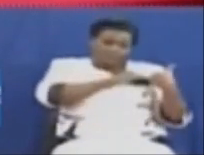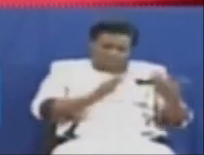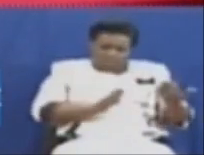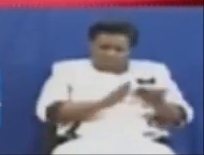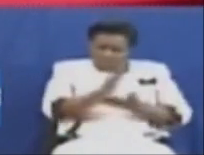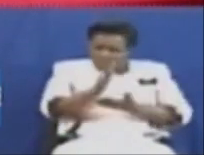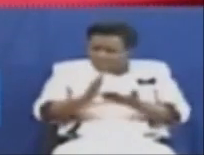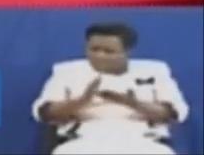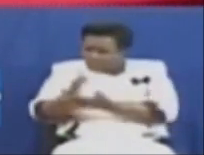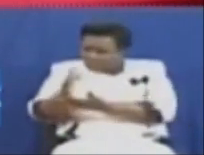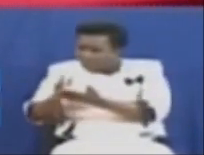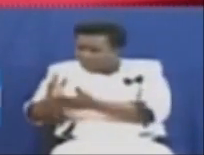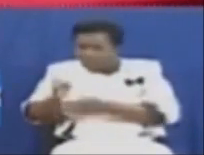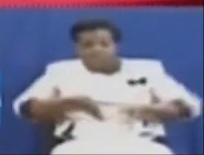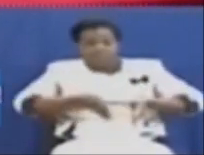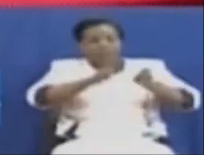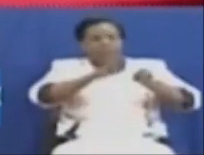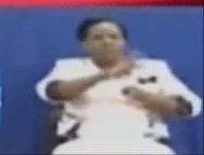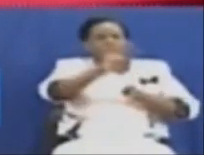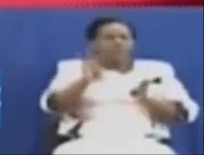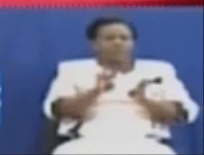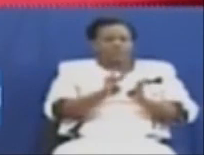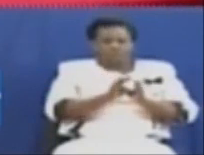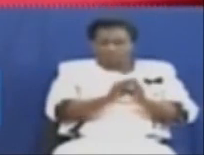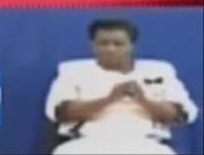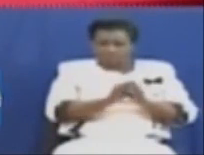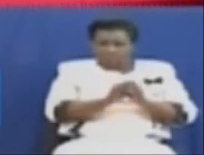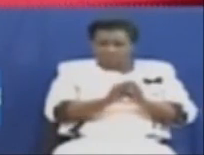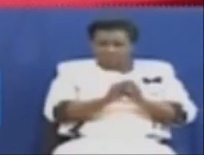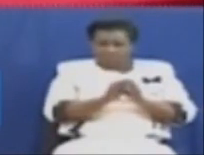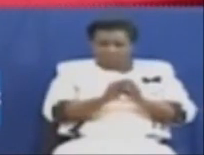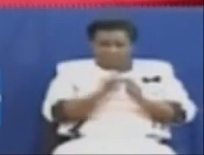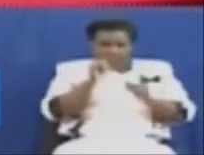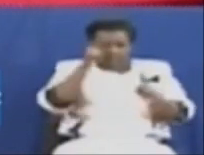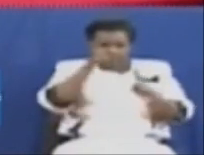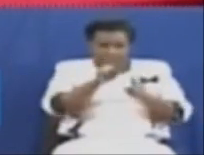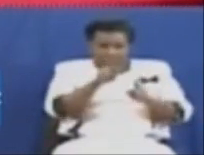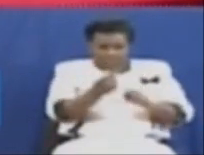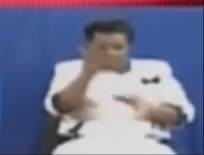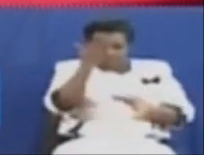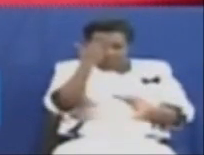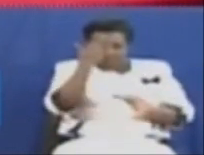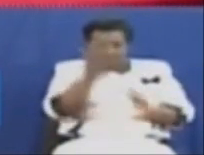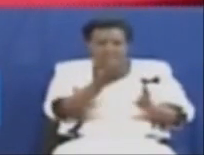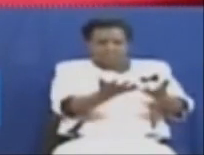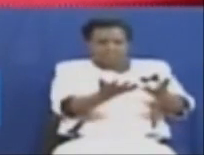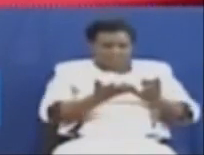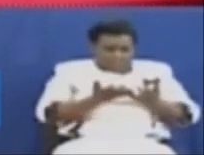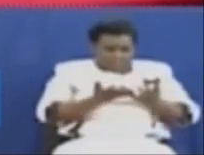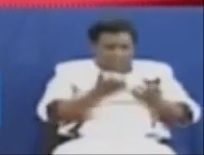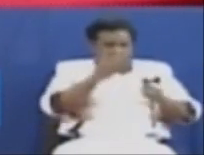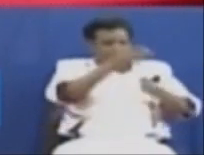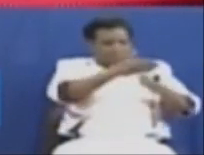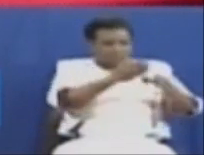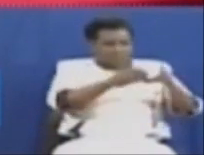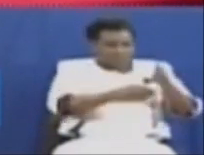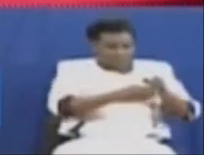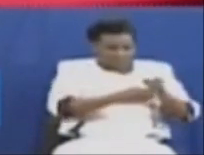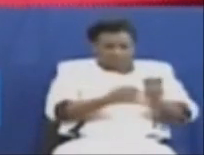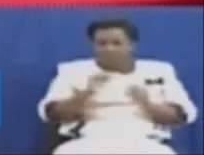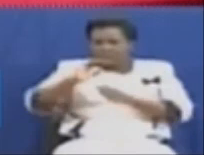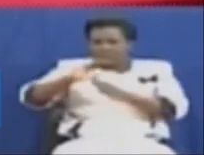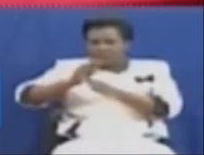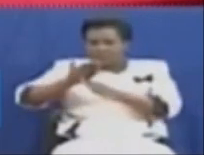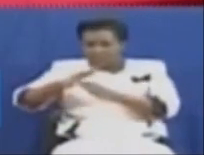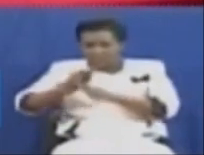zote zilizoko ndani ya wilaya hiyo, kuona mahitaji ya ujenzi wake, ukarabati wake na matengenezo ya